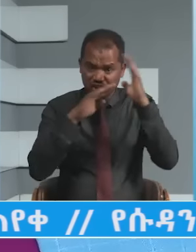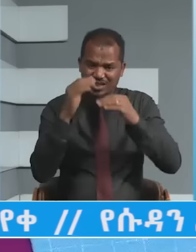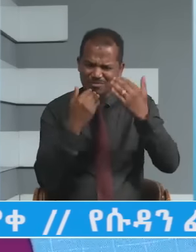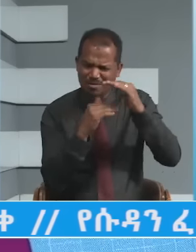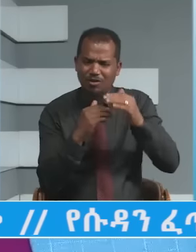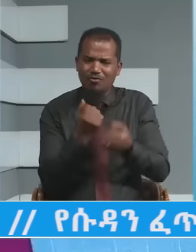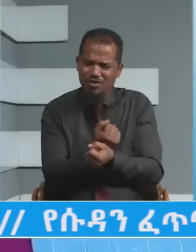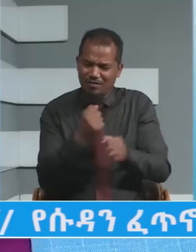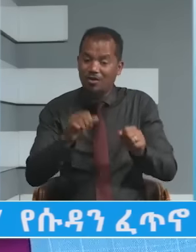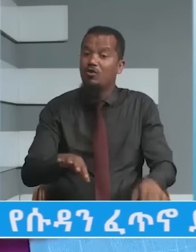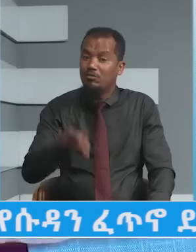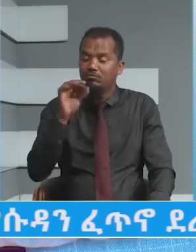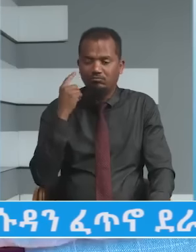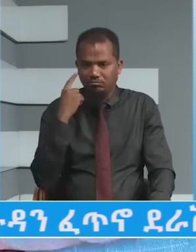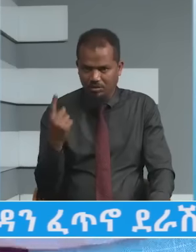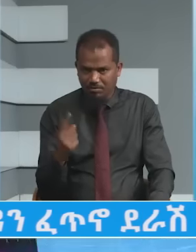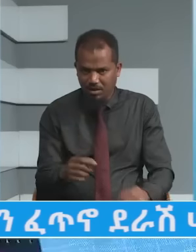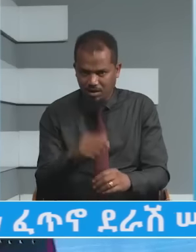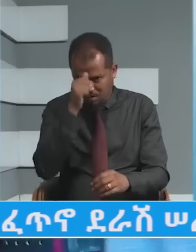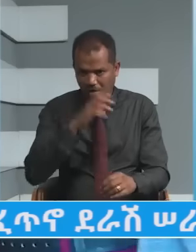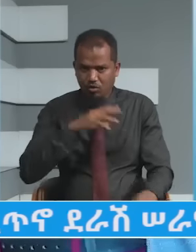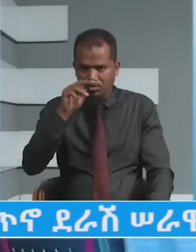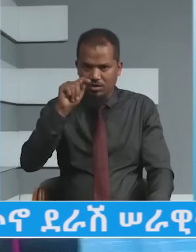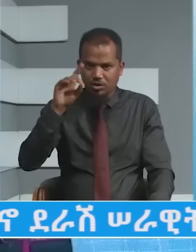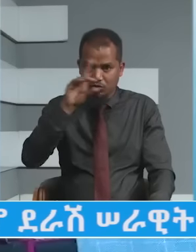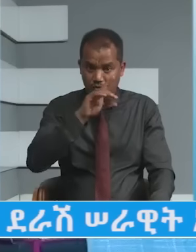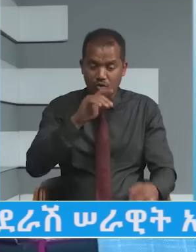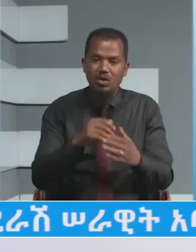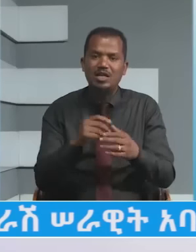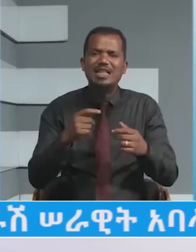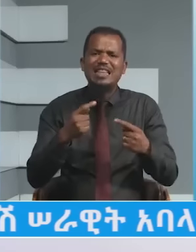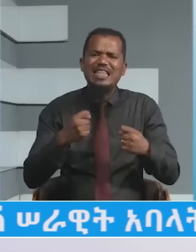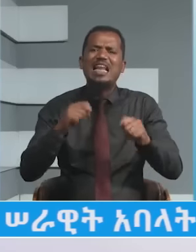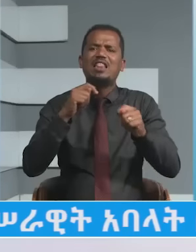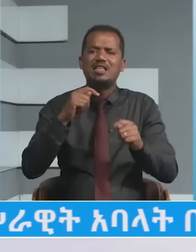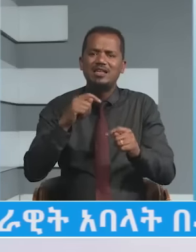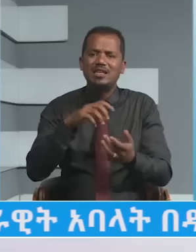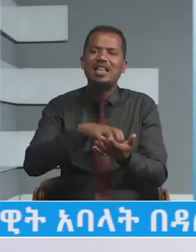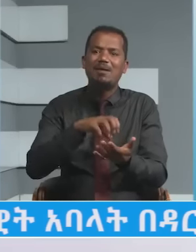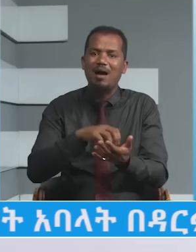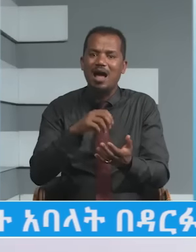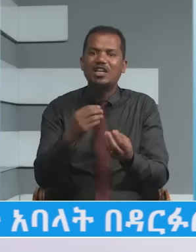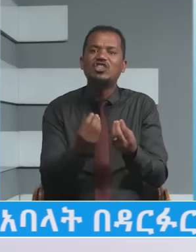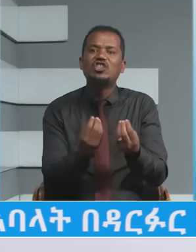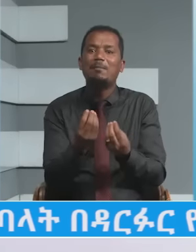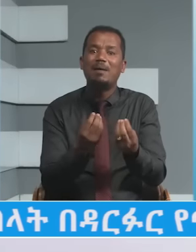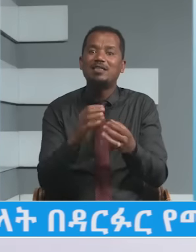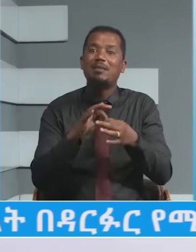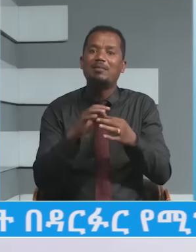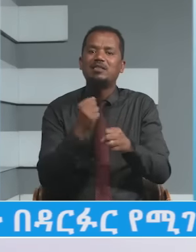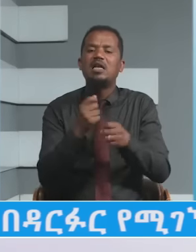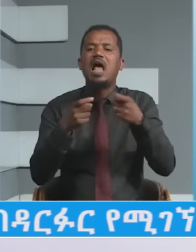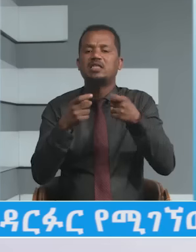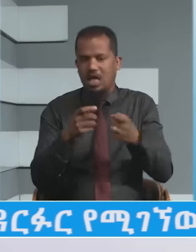ችግር በመጠኑ እየፈታው እንደሚገኝ ሰምተናል። አቶ ምትኩ ይግዛው የጥረት መሃል ከተማ የተሰኘ የሸማቾች ህብረት ስራ ማህበር